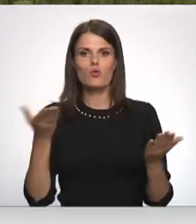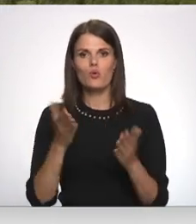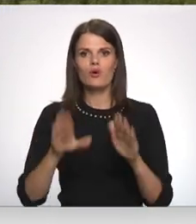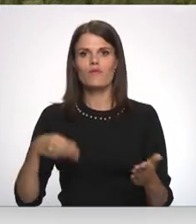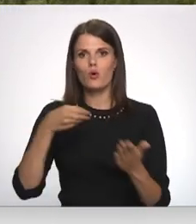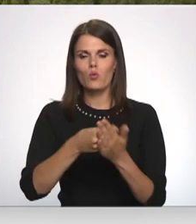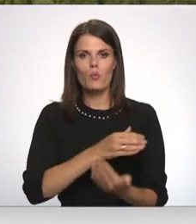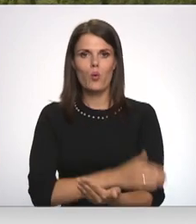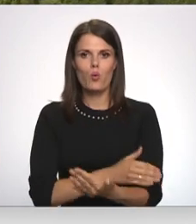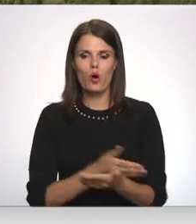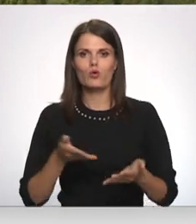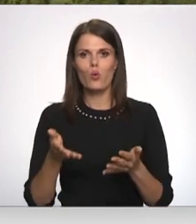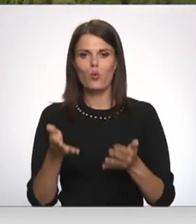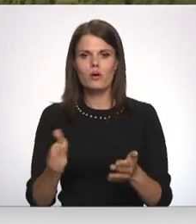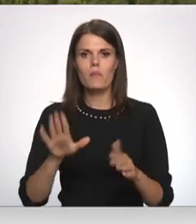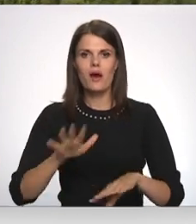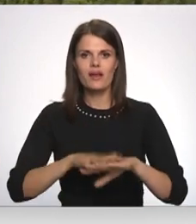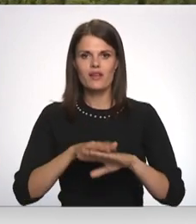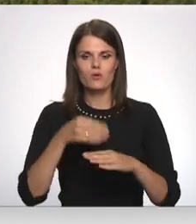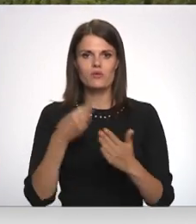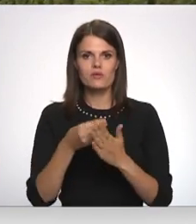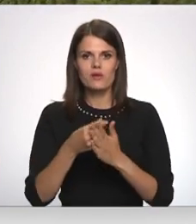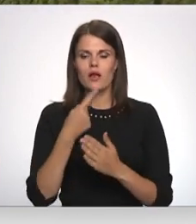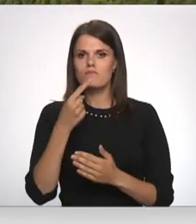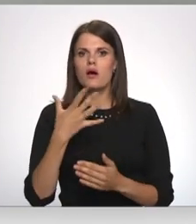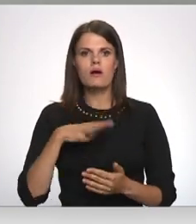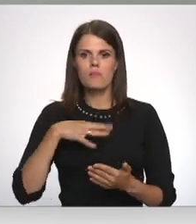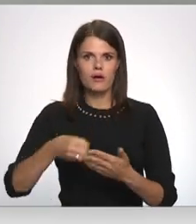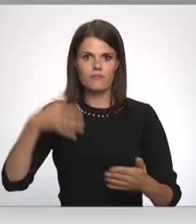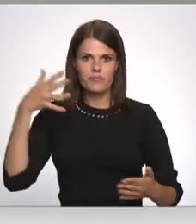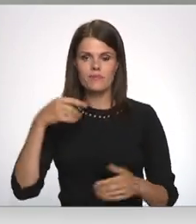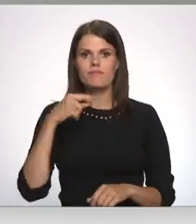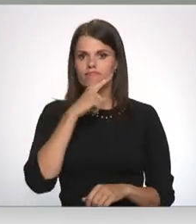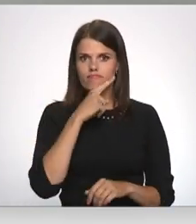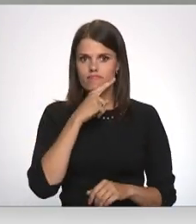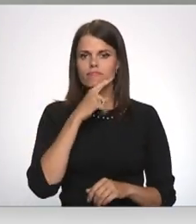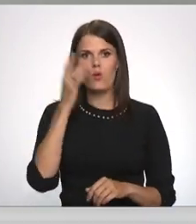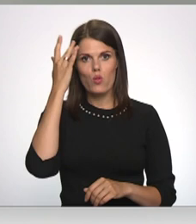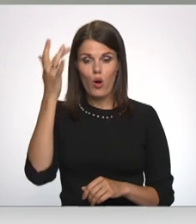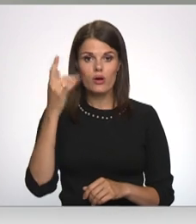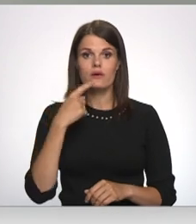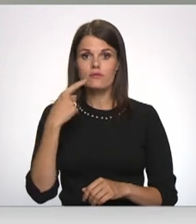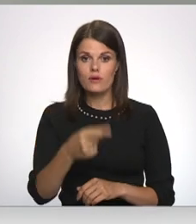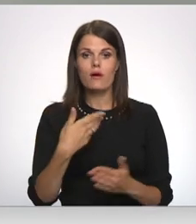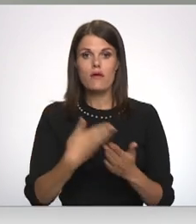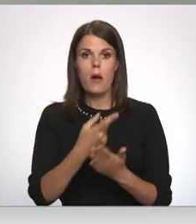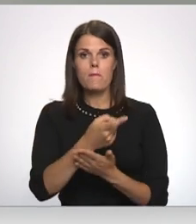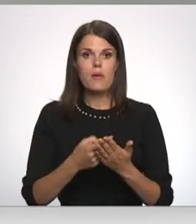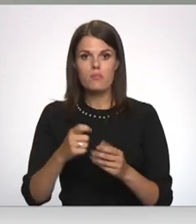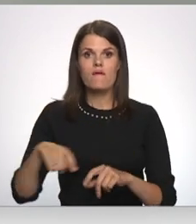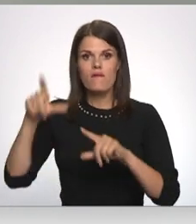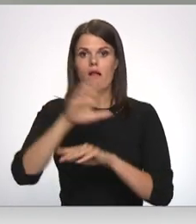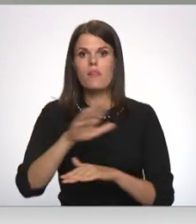iegādāties koksni kurināšanai par tirgus cenām, skaidro radušos sadārdzinājumu. Ekonomiskā loģika saka, ka ja pieprasījums ir lielāks